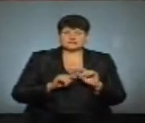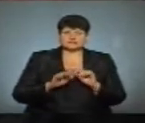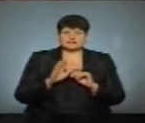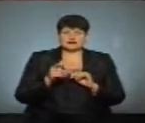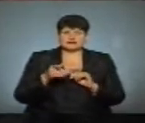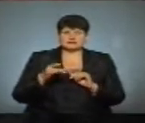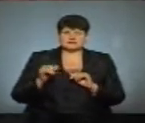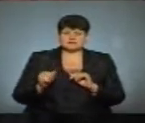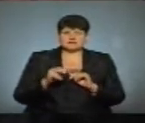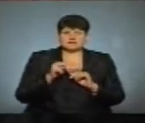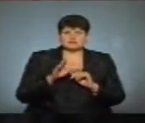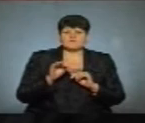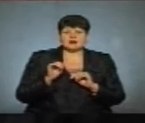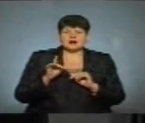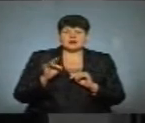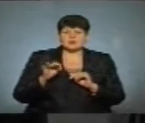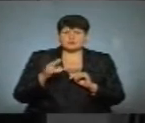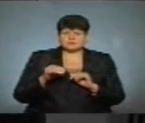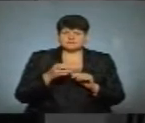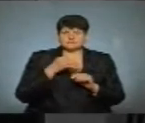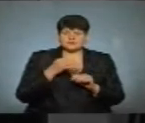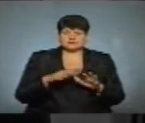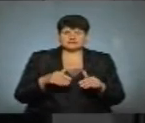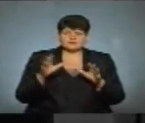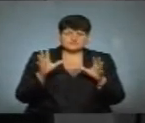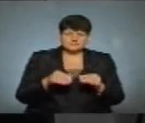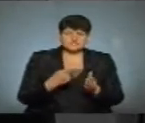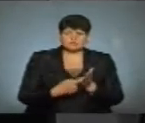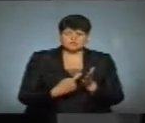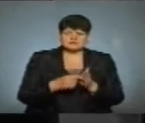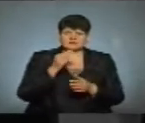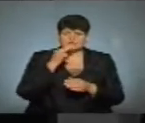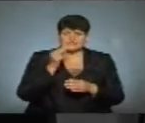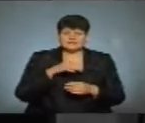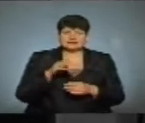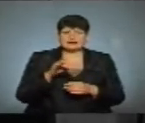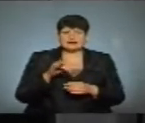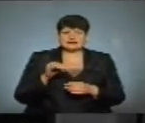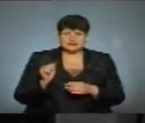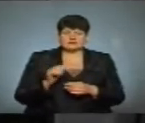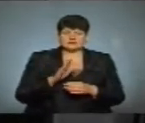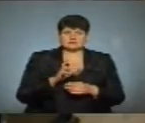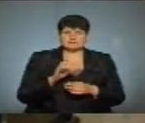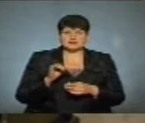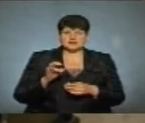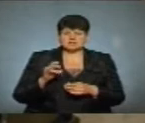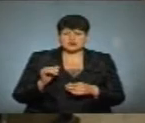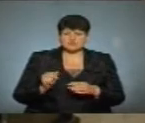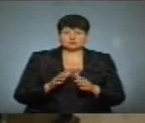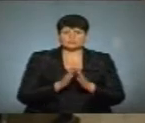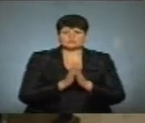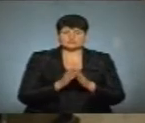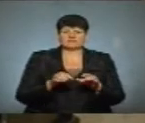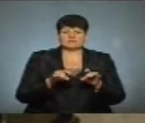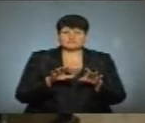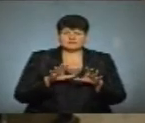Гнатишина Павло Варода заявив, що надав усі докази вини Сергія Терендеха та Володимира Біляшевича, тому вважає вирок